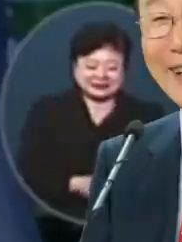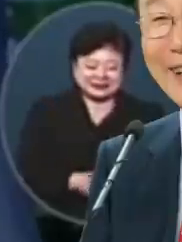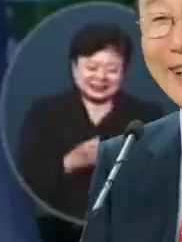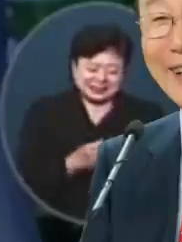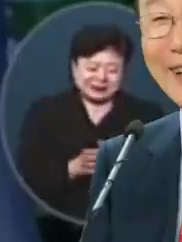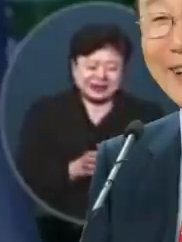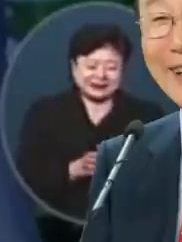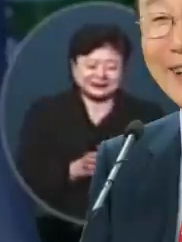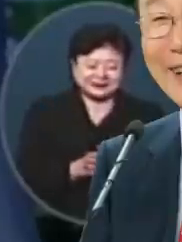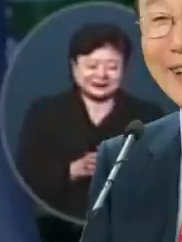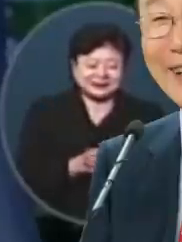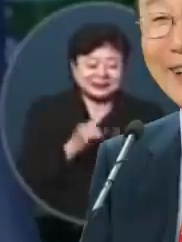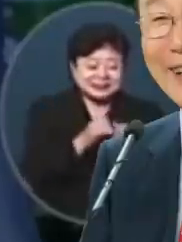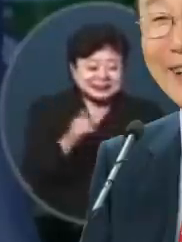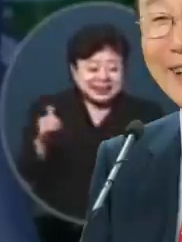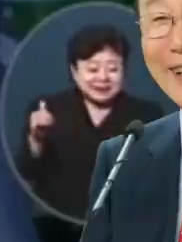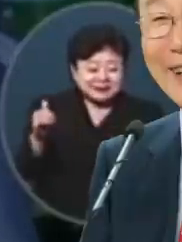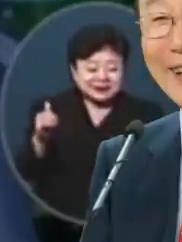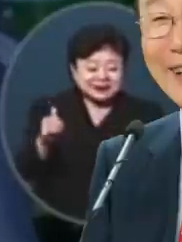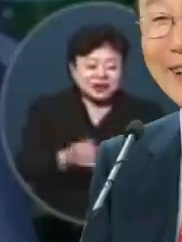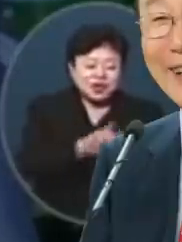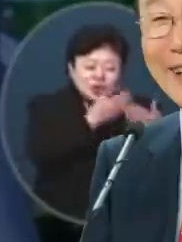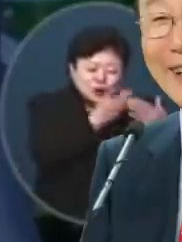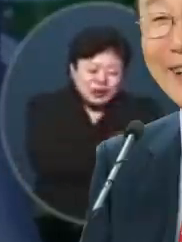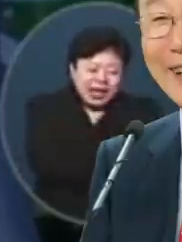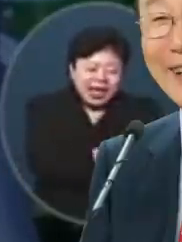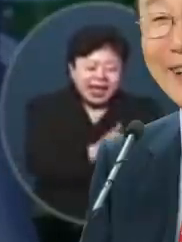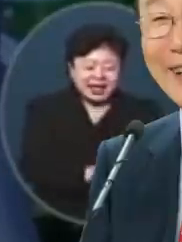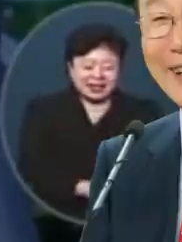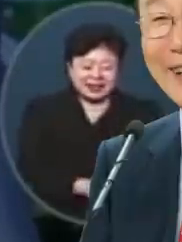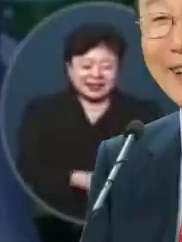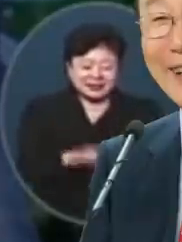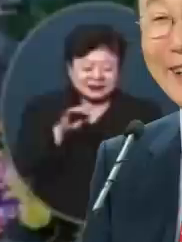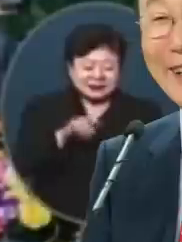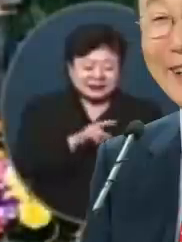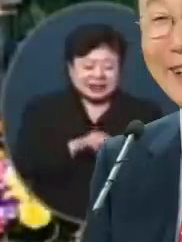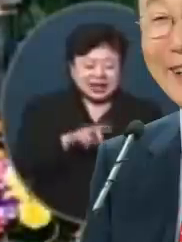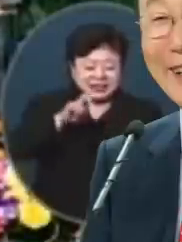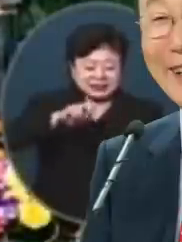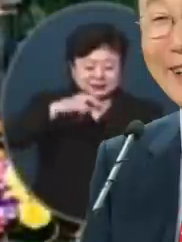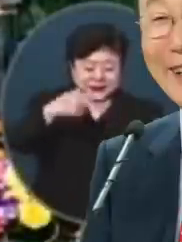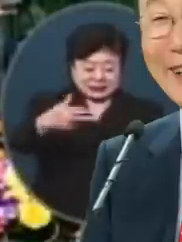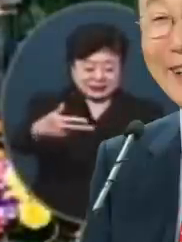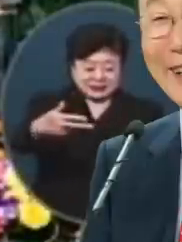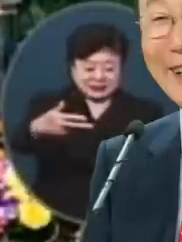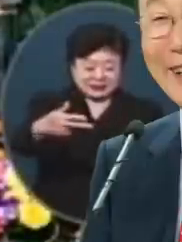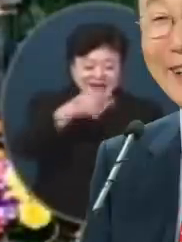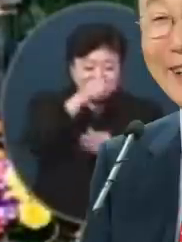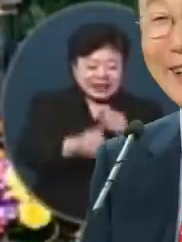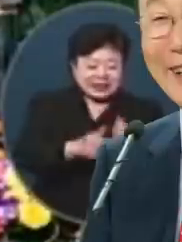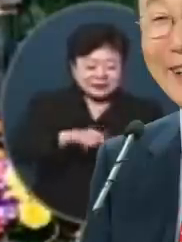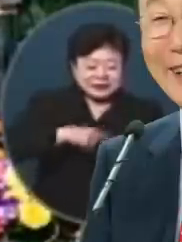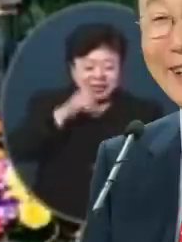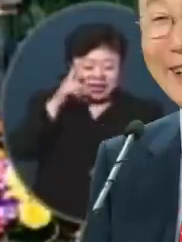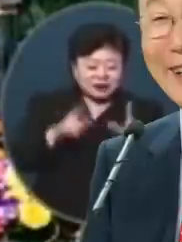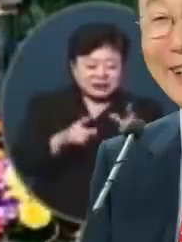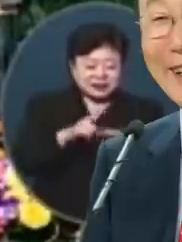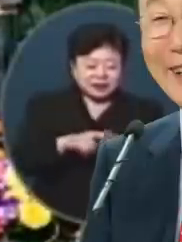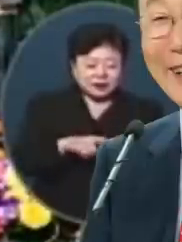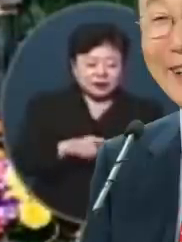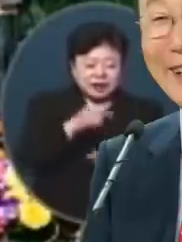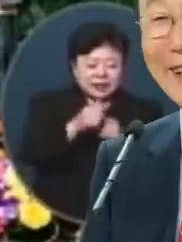그러므로 사람이 굉장히 귀하지요. 창세기 1장 27절에 보면 하나님이 자기 형상